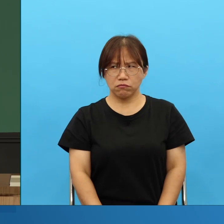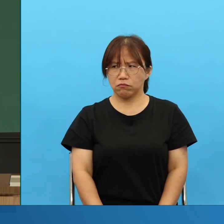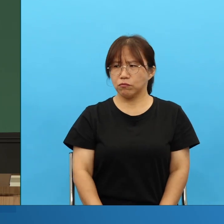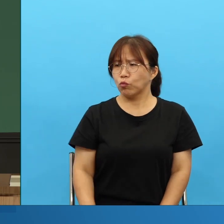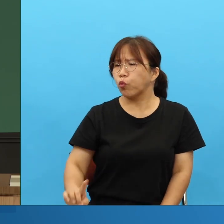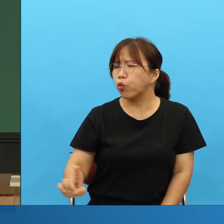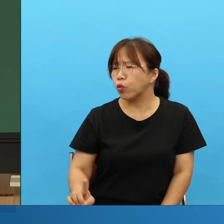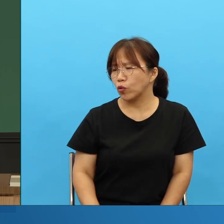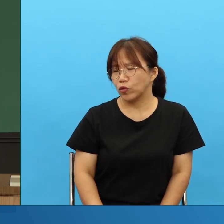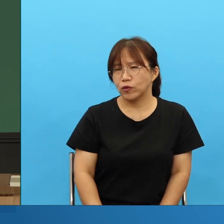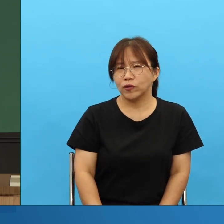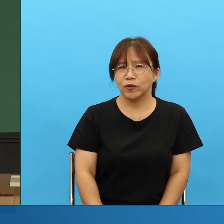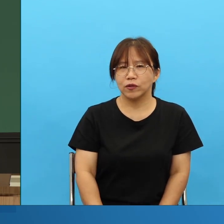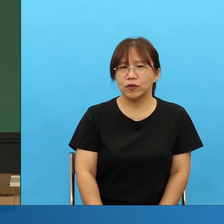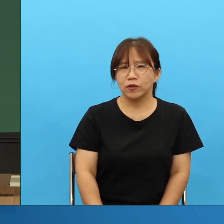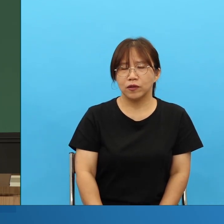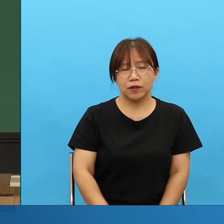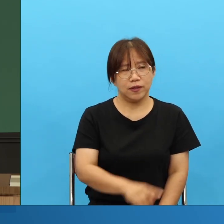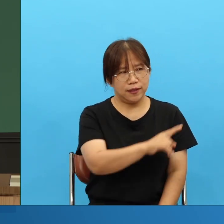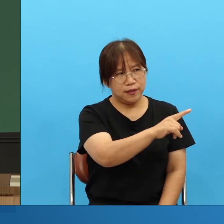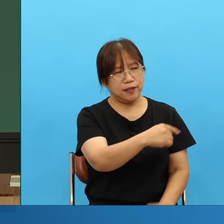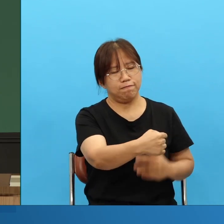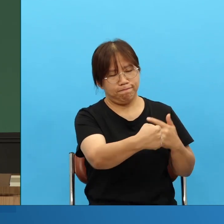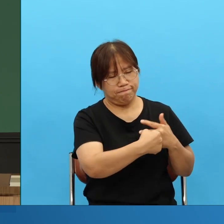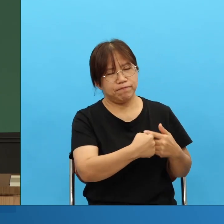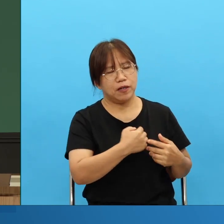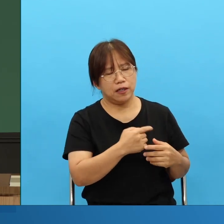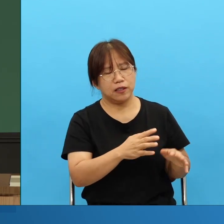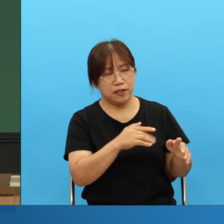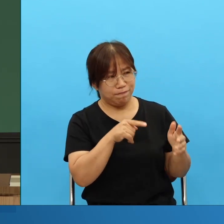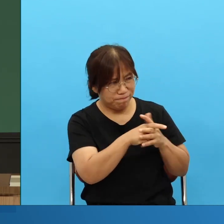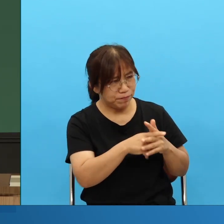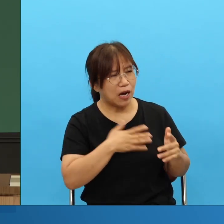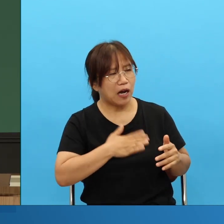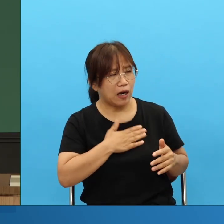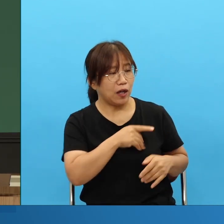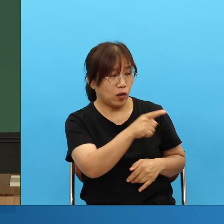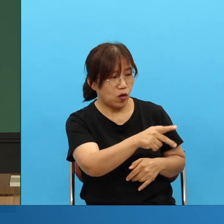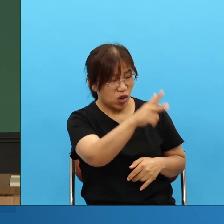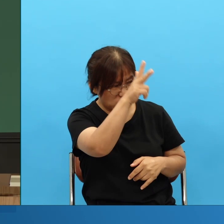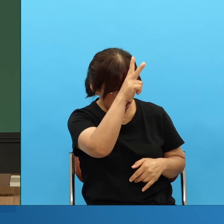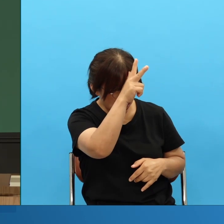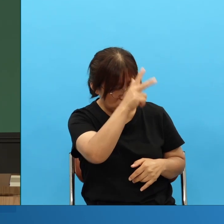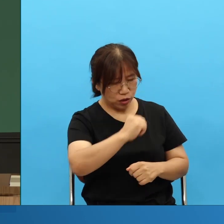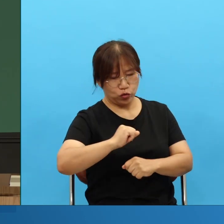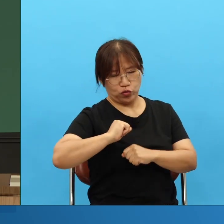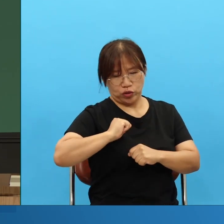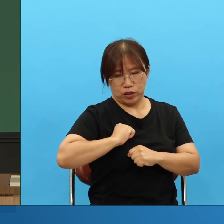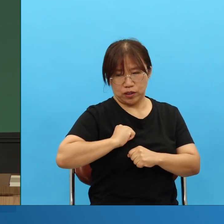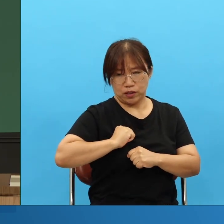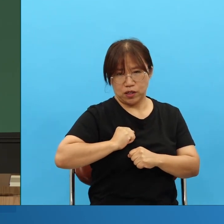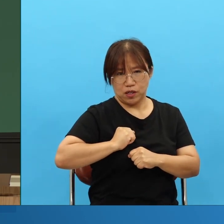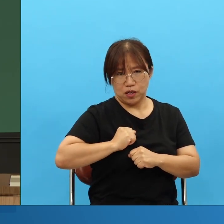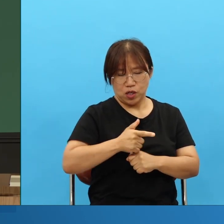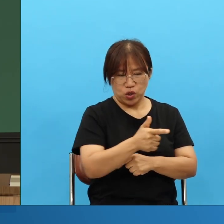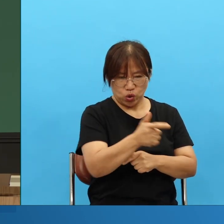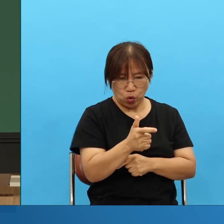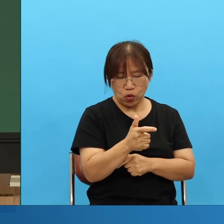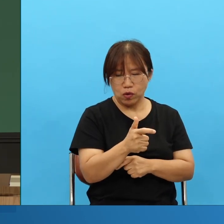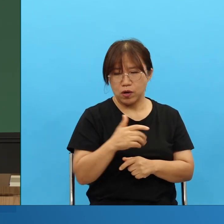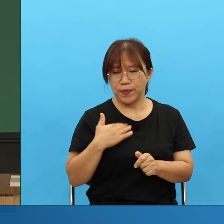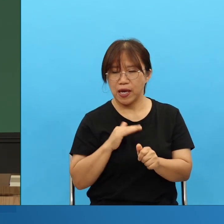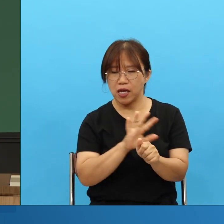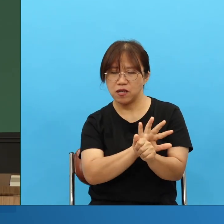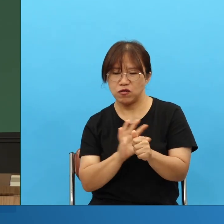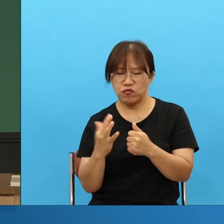뭘 처리해? 다 압니다. 뭘? 지금 경찰들하고 군인들이 총 쫙 들고 포위를 해가지고